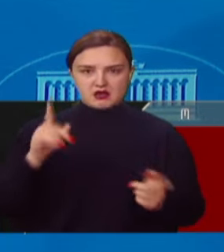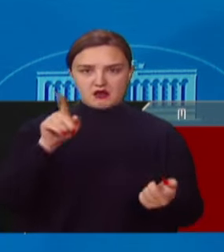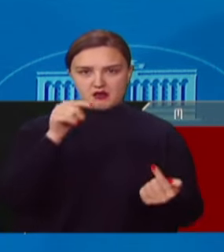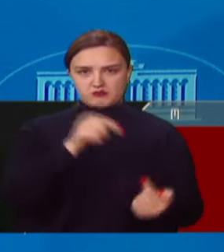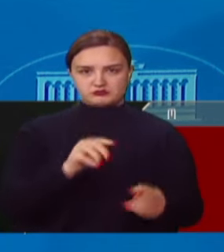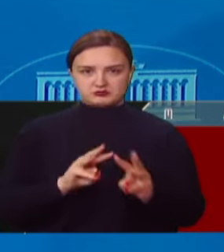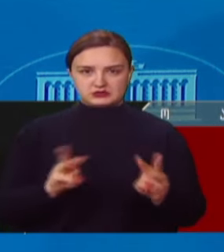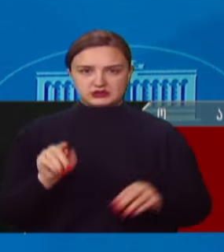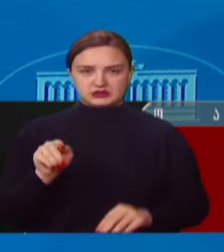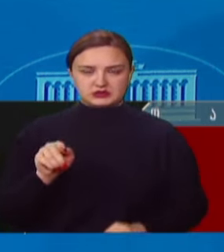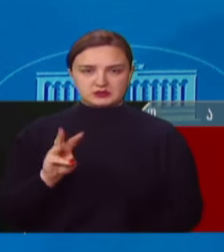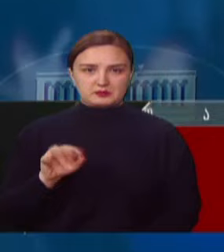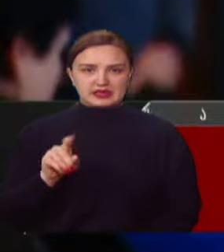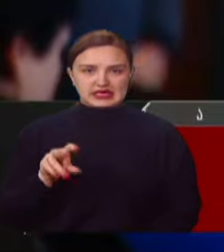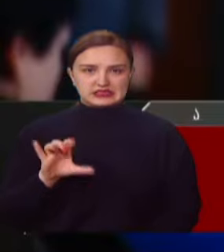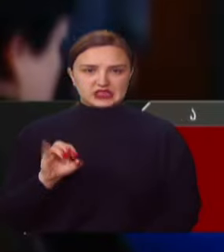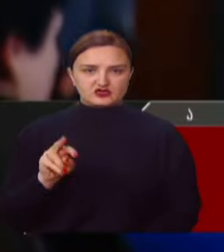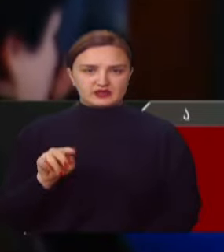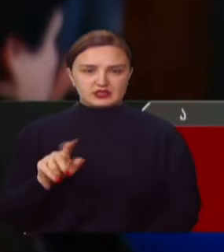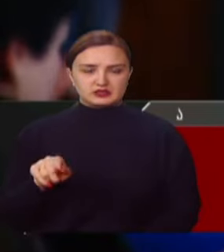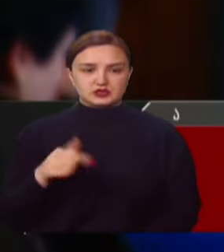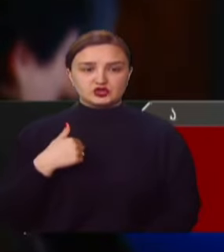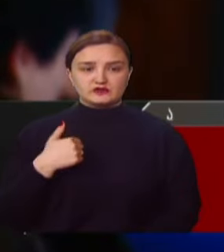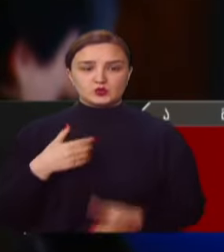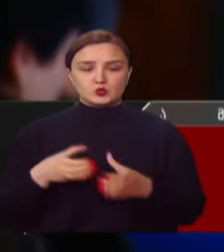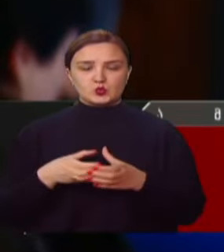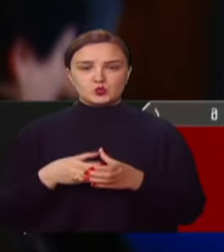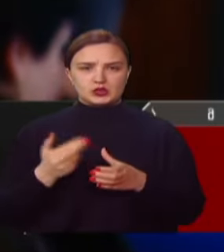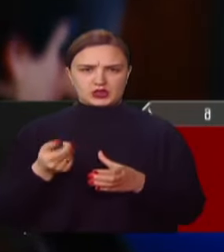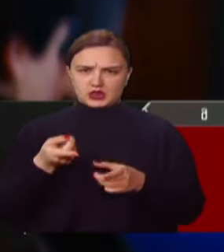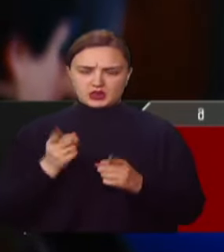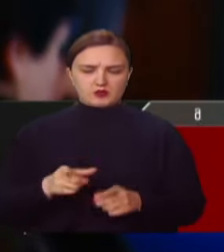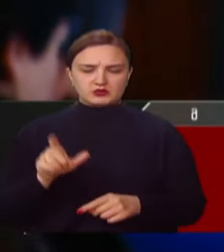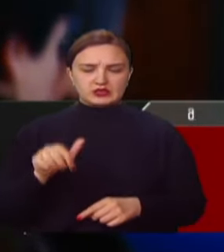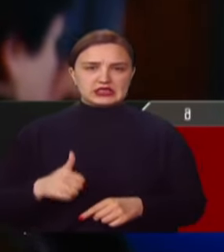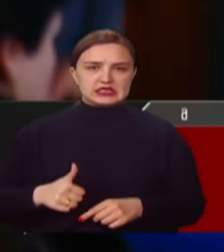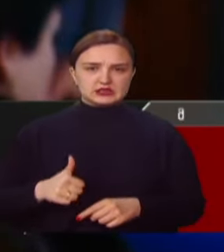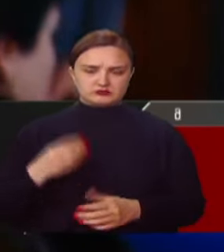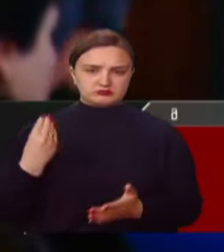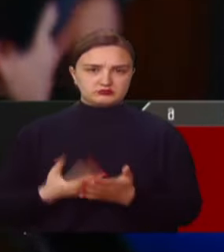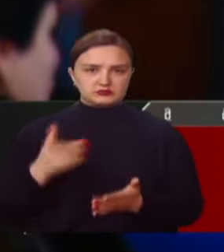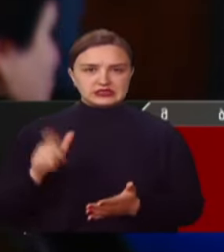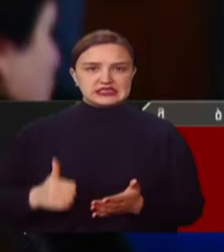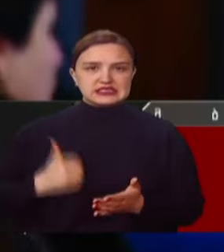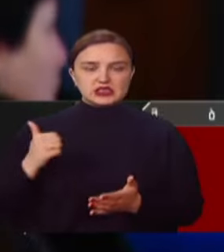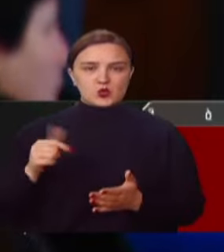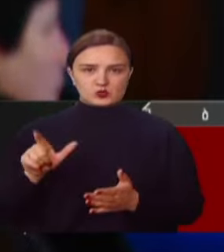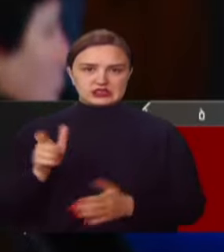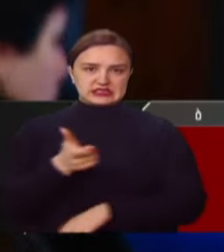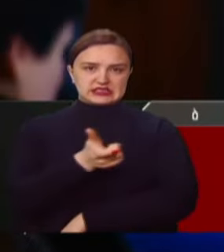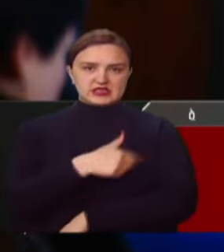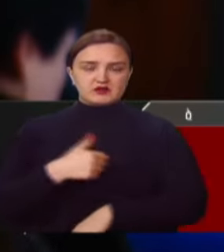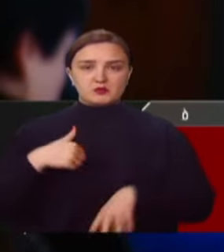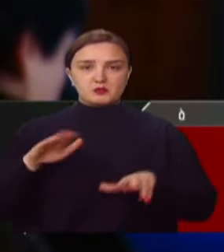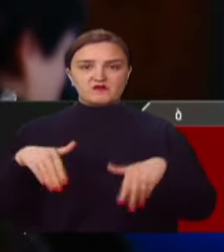ყავს ბატონი მიხეილის სახით. ეს არის ჩვენი გუნდის ნამდვილად გამორჩეული და ღირსეული წევრი. მე მინდა მას მიულოცო და